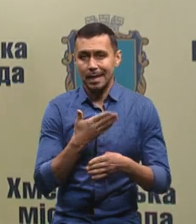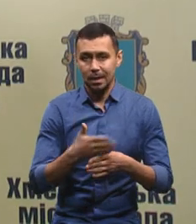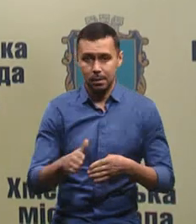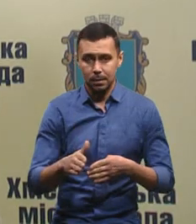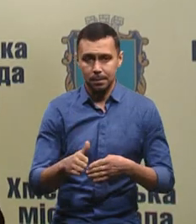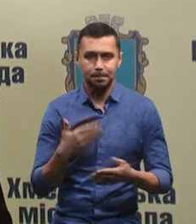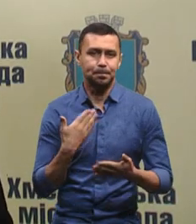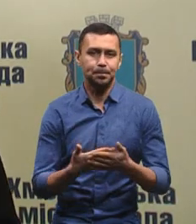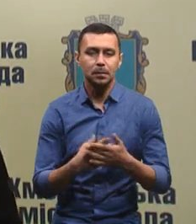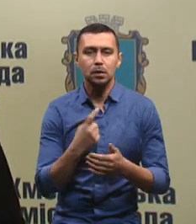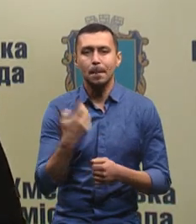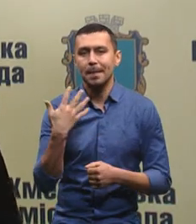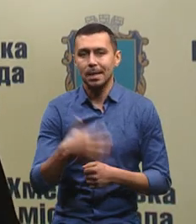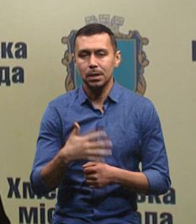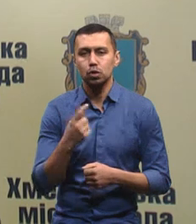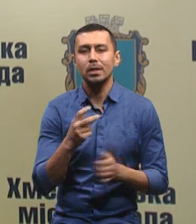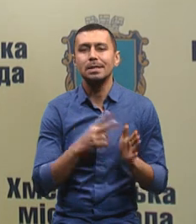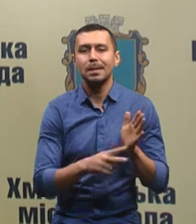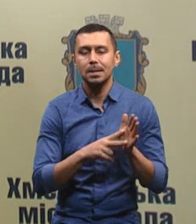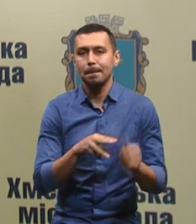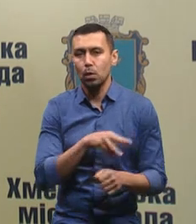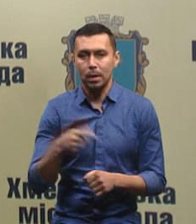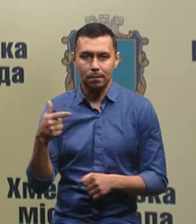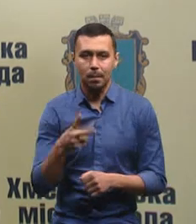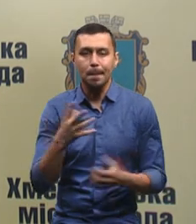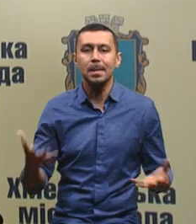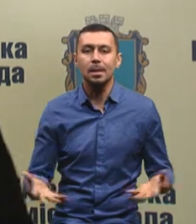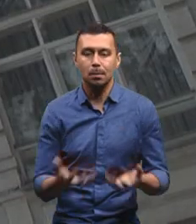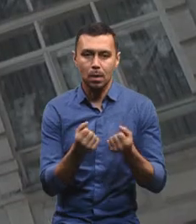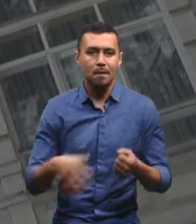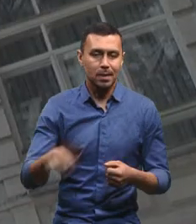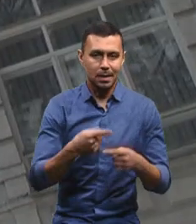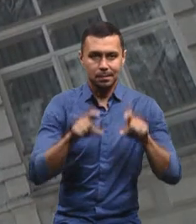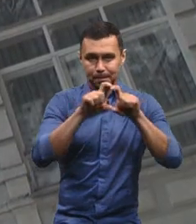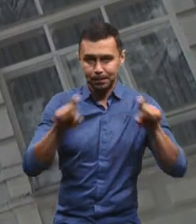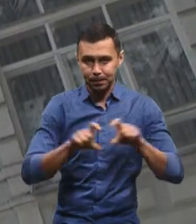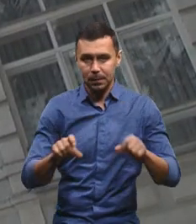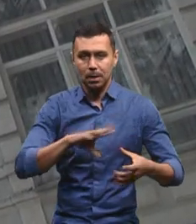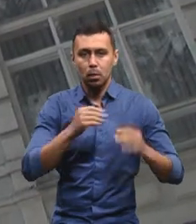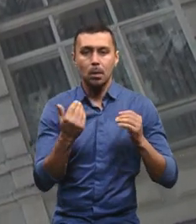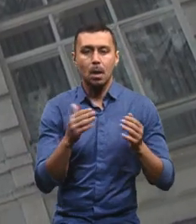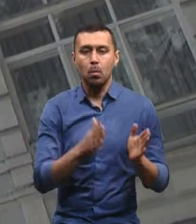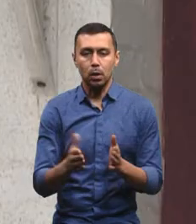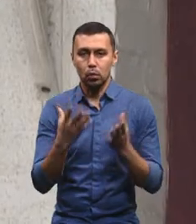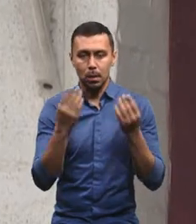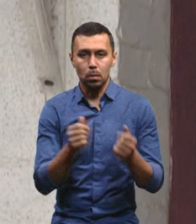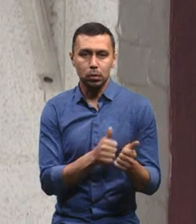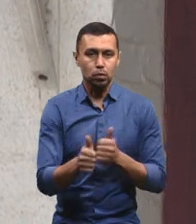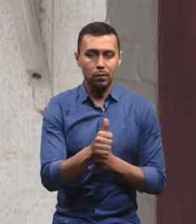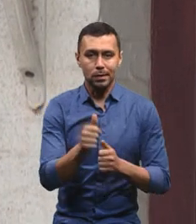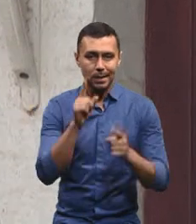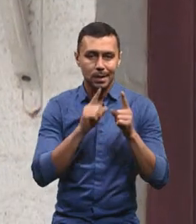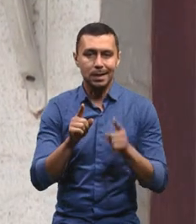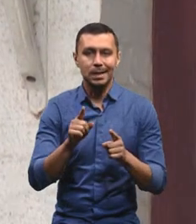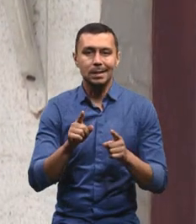близько 150-170 млн грн на підтримку всіх цих структур загалом На порядку денному позачергового засідання сесії